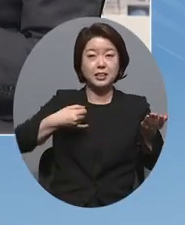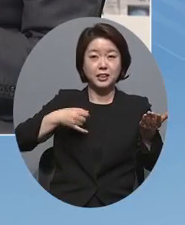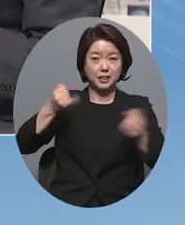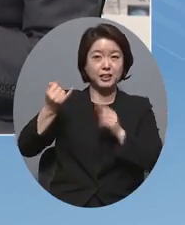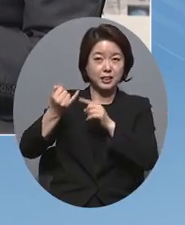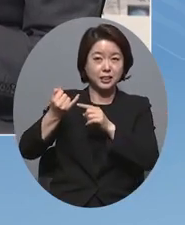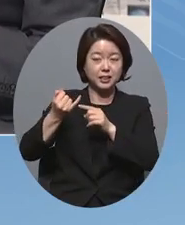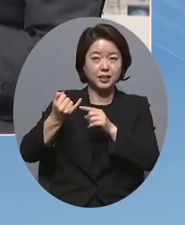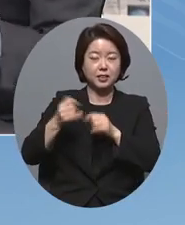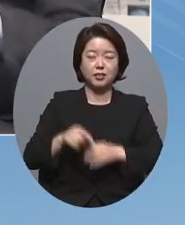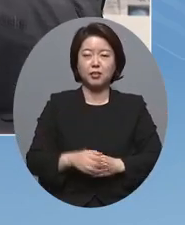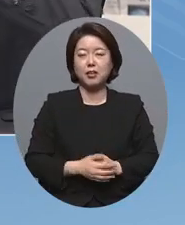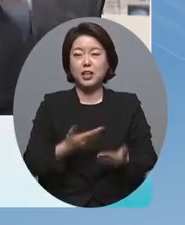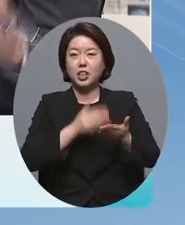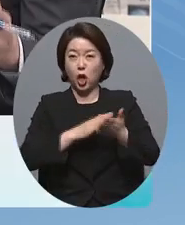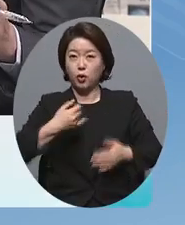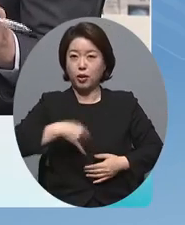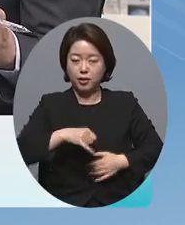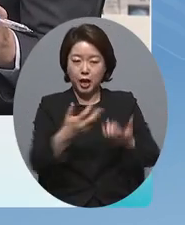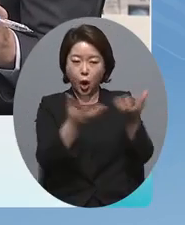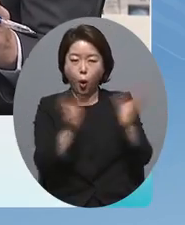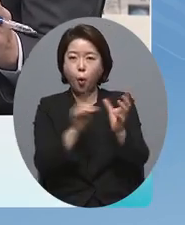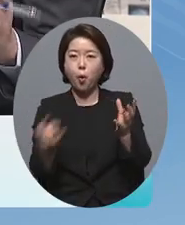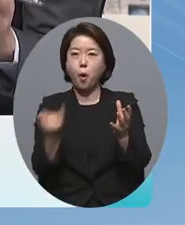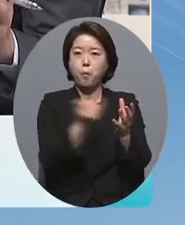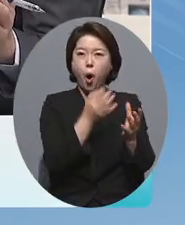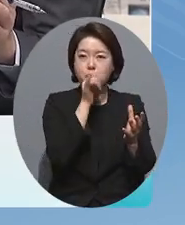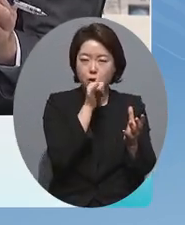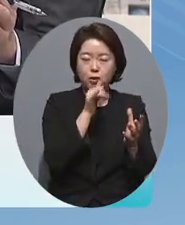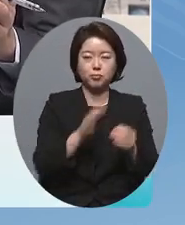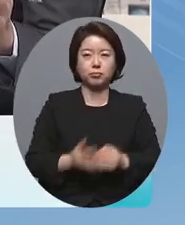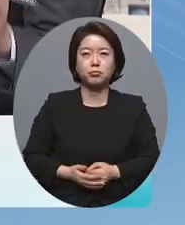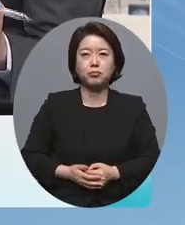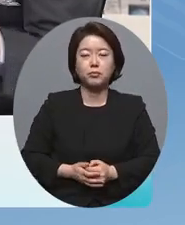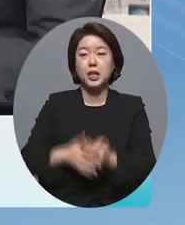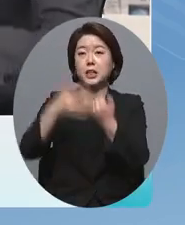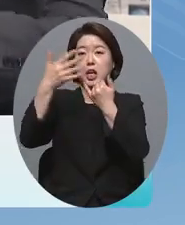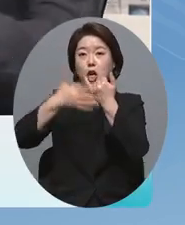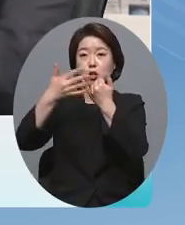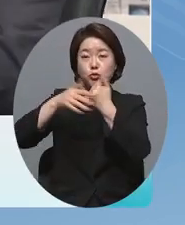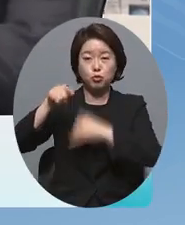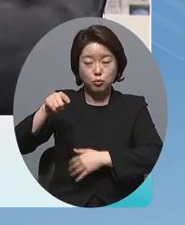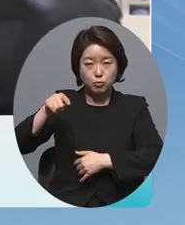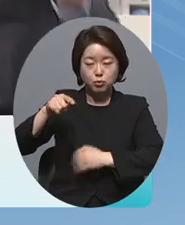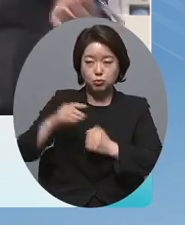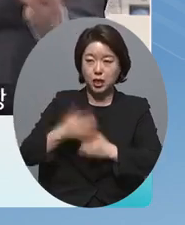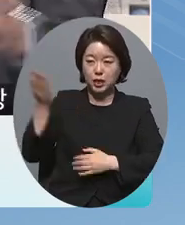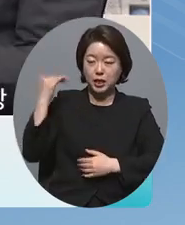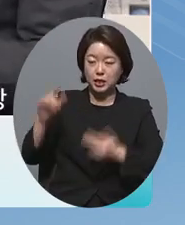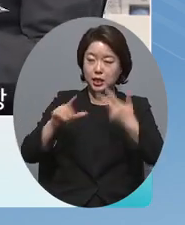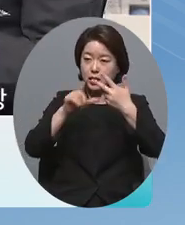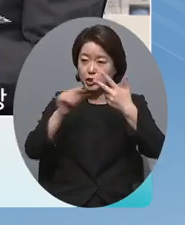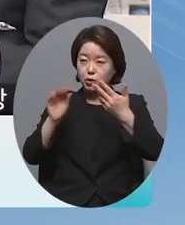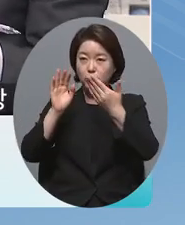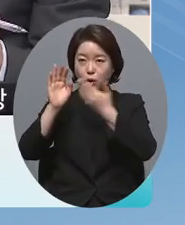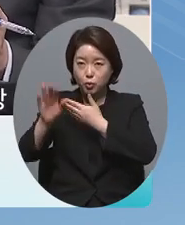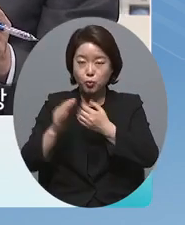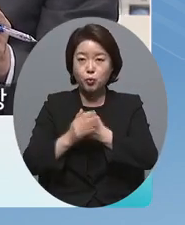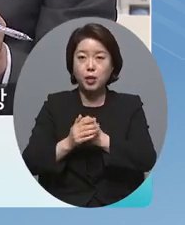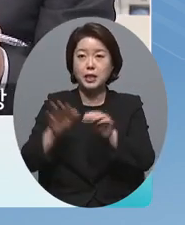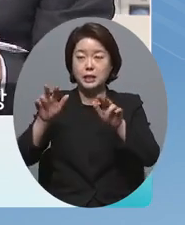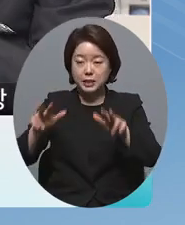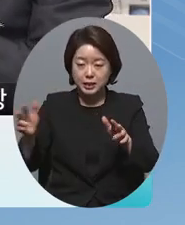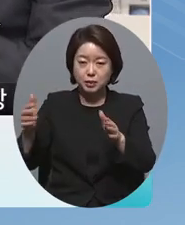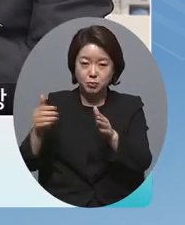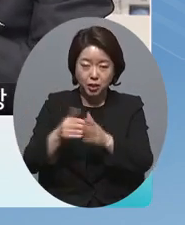그렇게 얘기를 하고 그런데 또 그 해당 유튜브에서는 이 사람은 7월 달 이후에 지금까지 이제 그